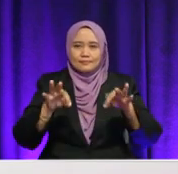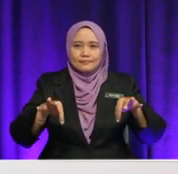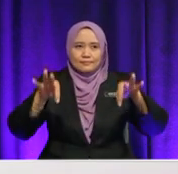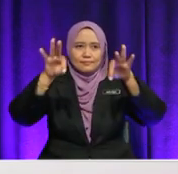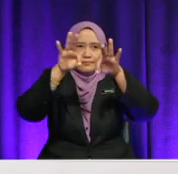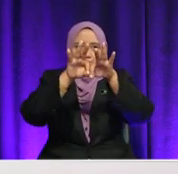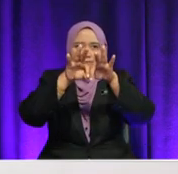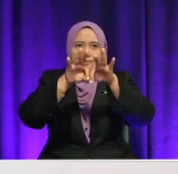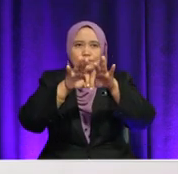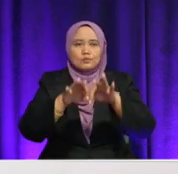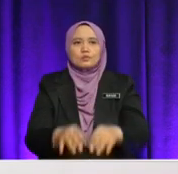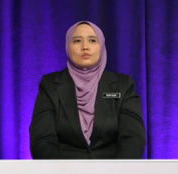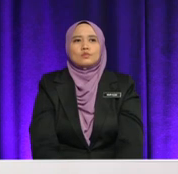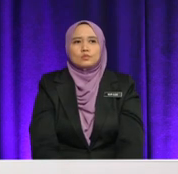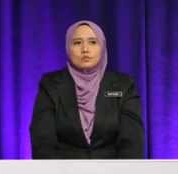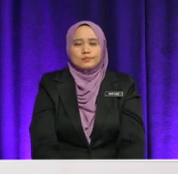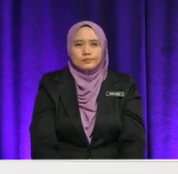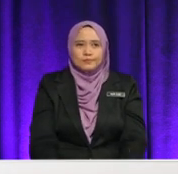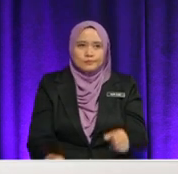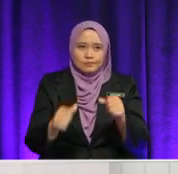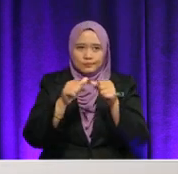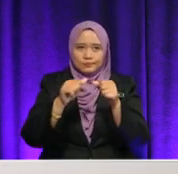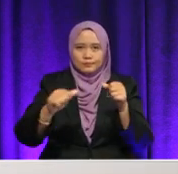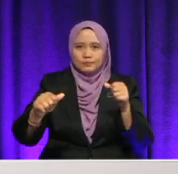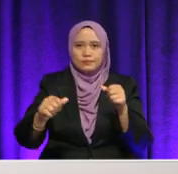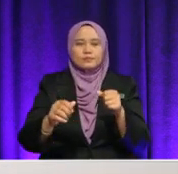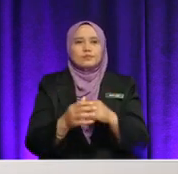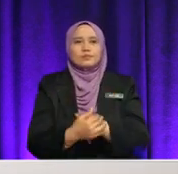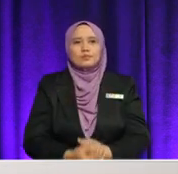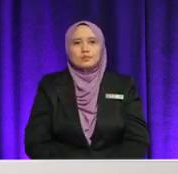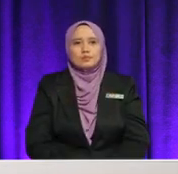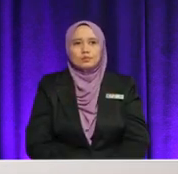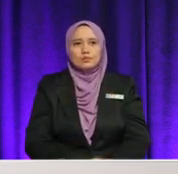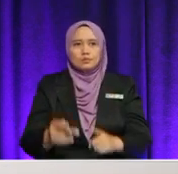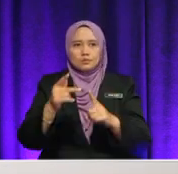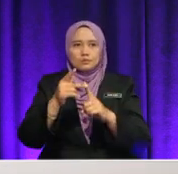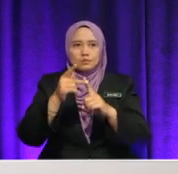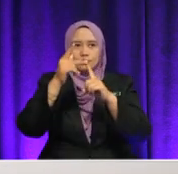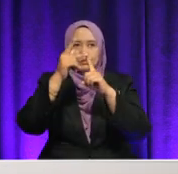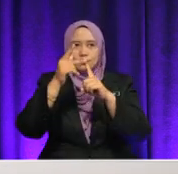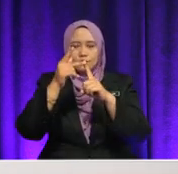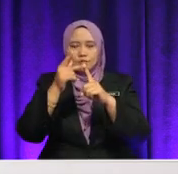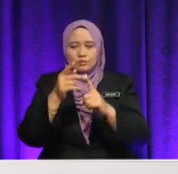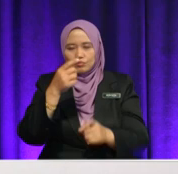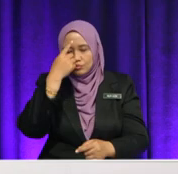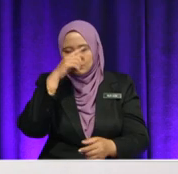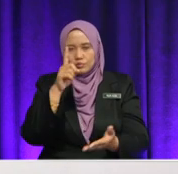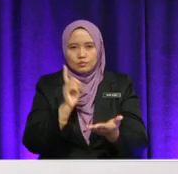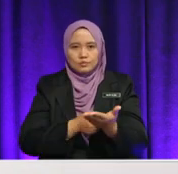pagi mengkaji lewat berkaitan pilihan Raya ialah dapat membincangkan